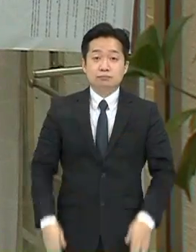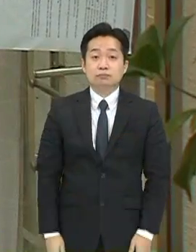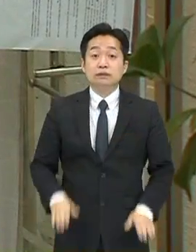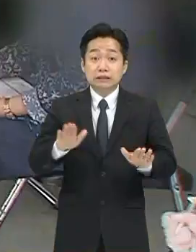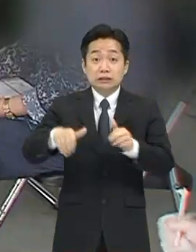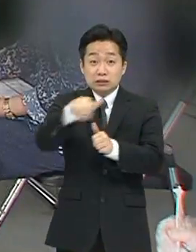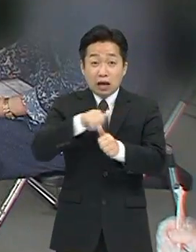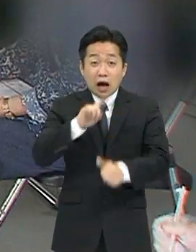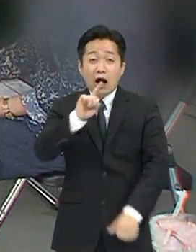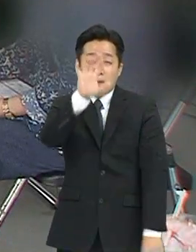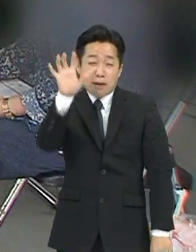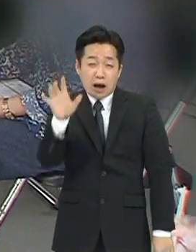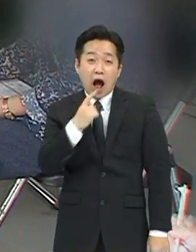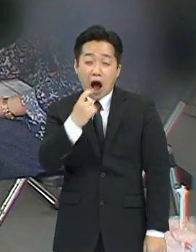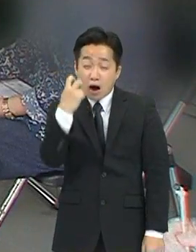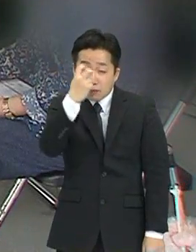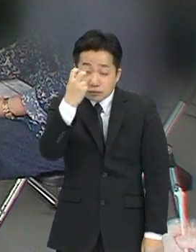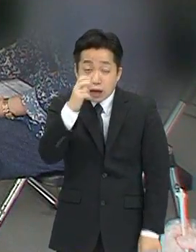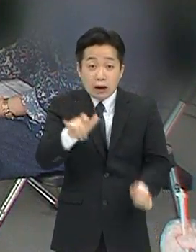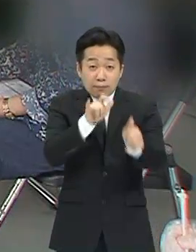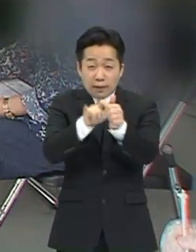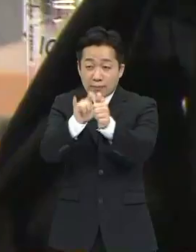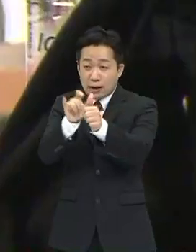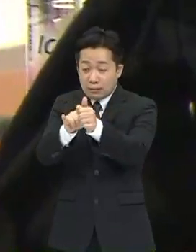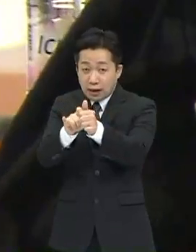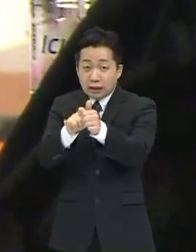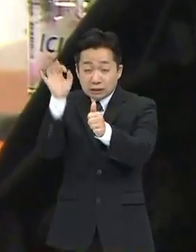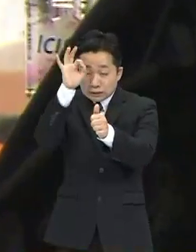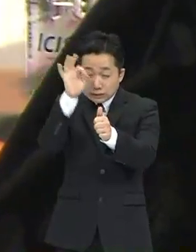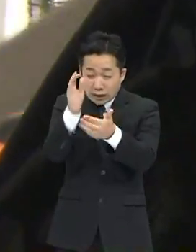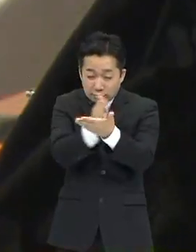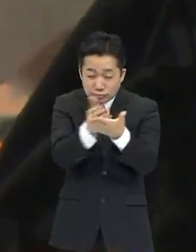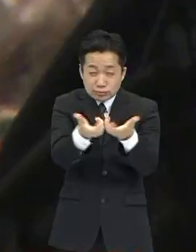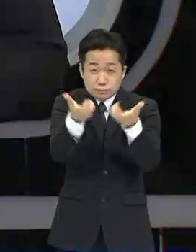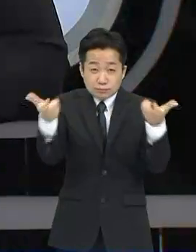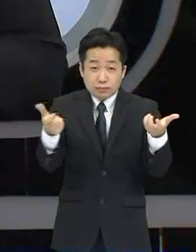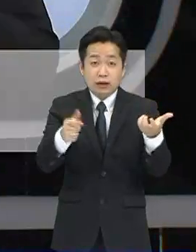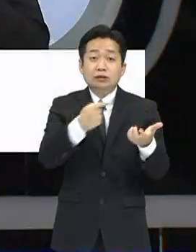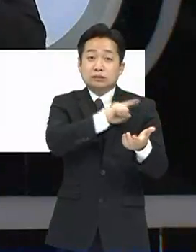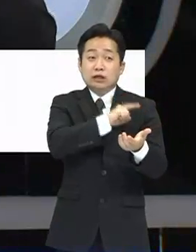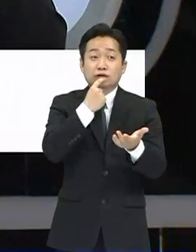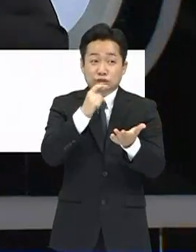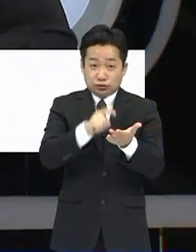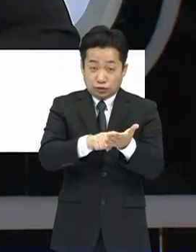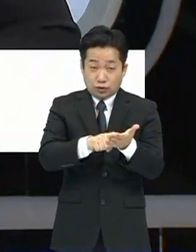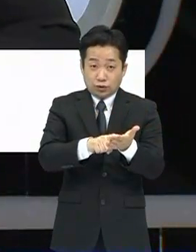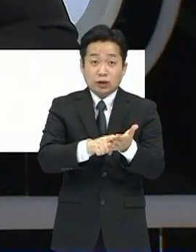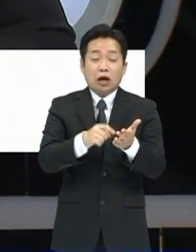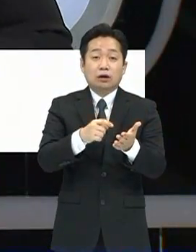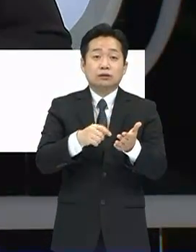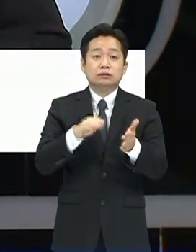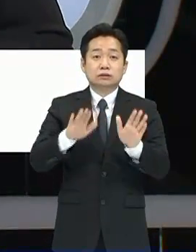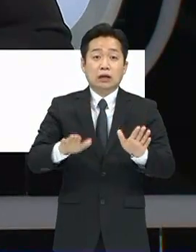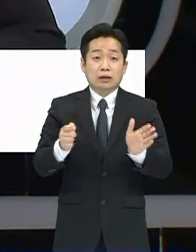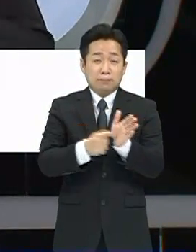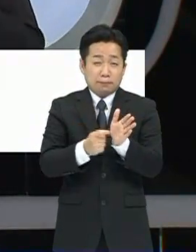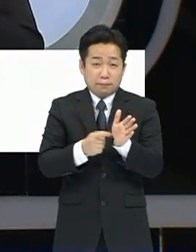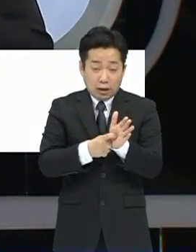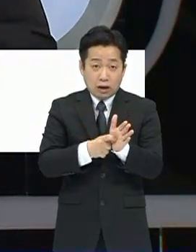현재로서는 반복 검사를 통해 확진자를 빨리 걸러내는 것이 최선입니다. 굉장히 위험이 상존하기 때문에